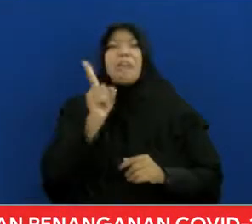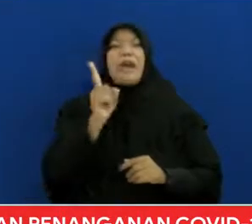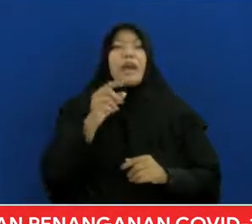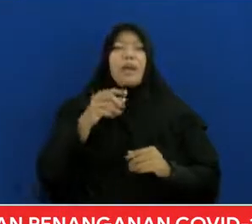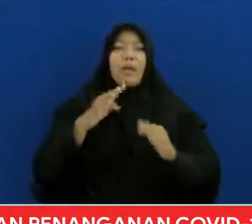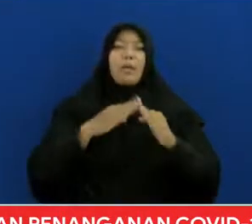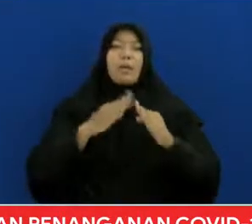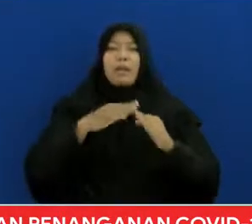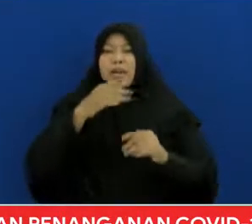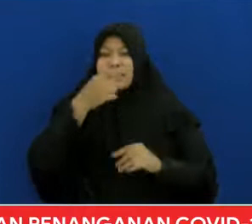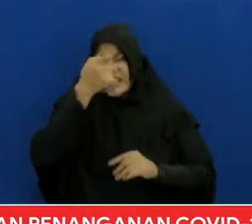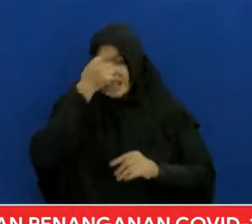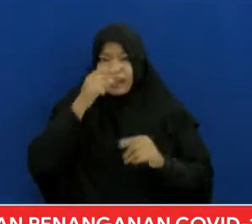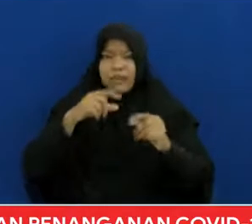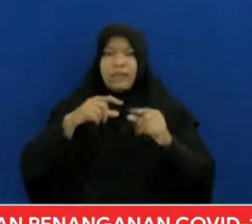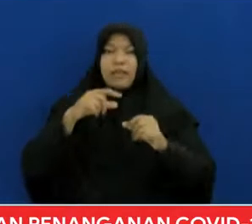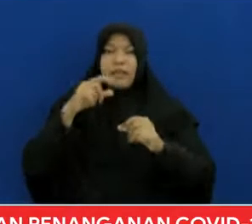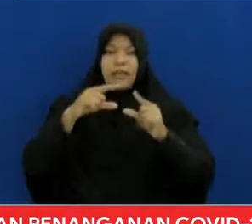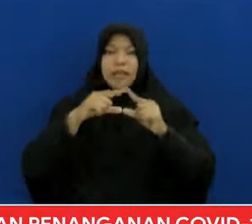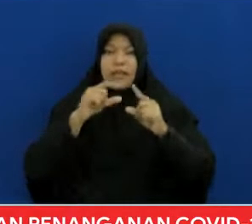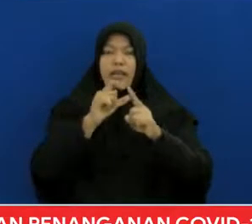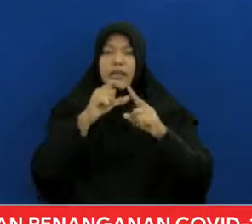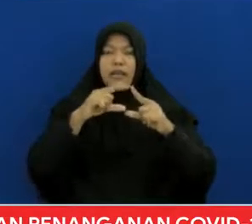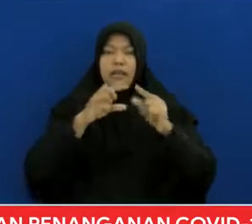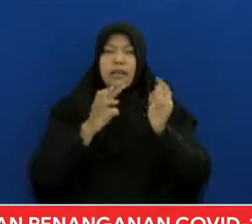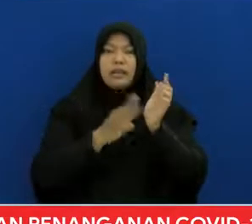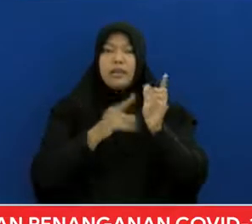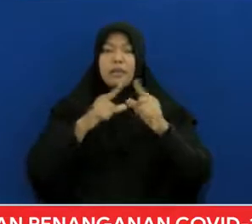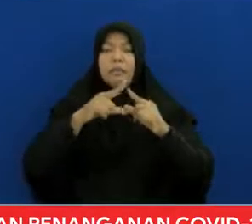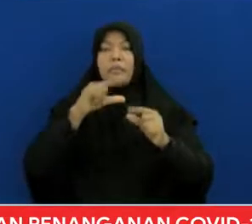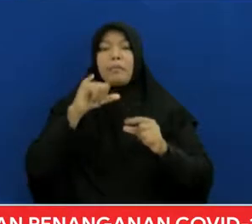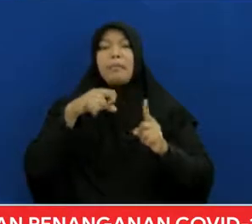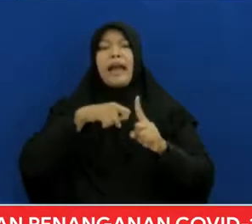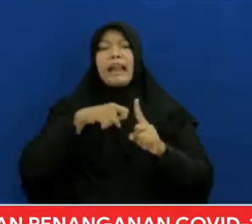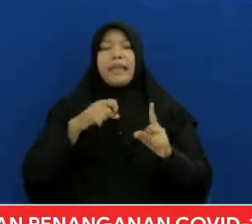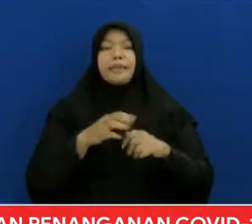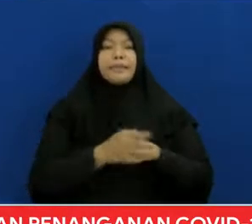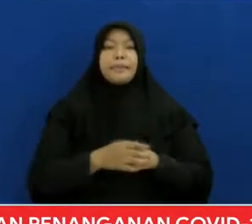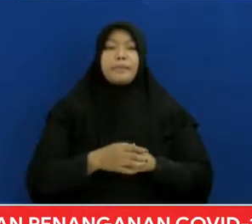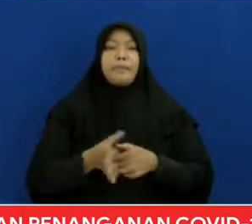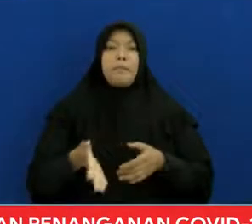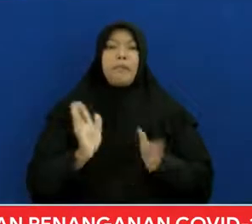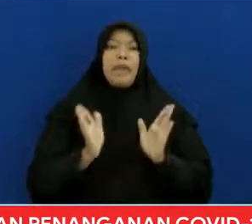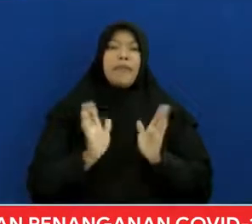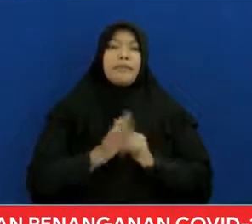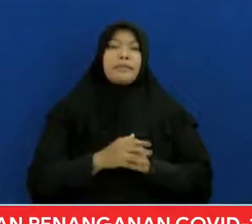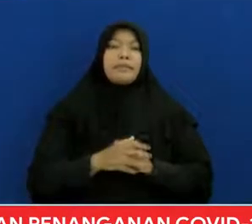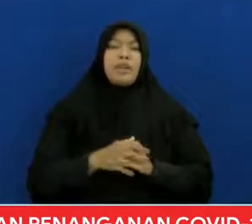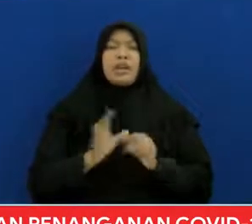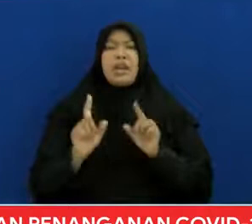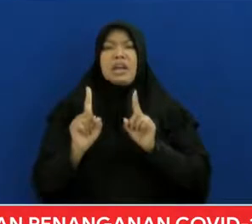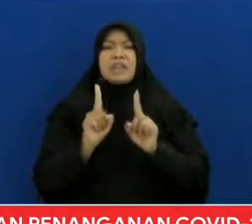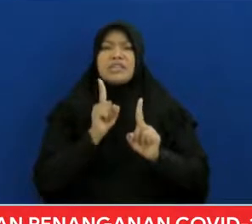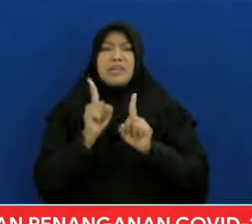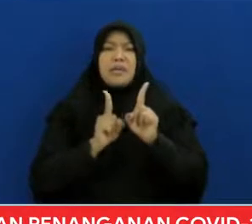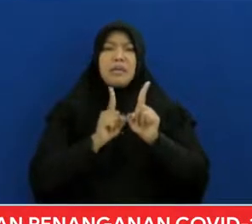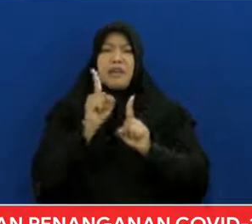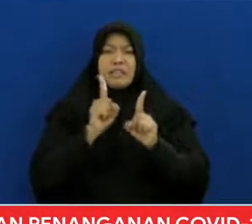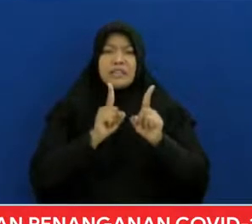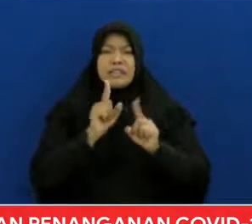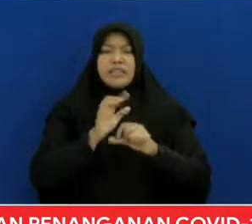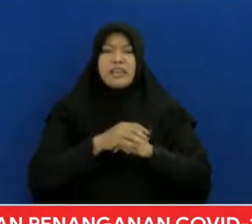Malik. Di sana terdapat 11 kapasitas untuk penderita PDP yang